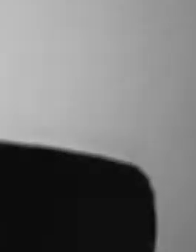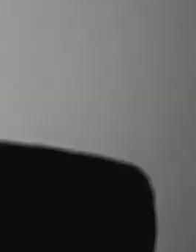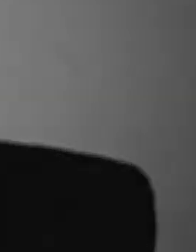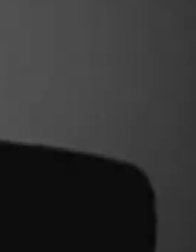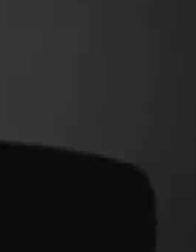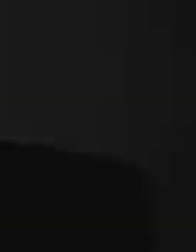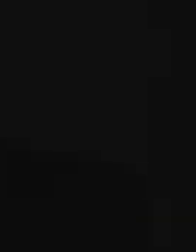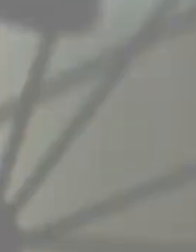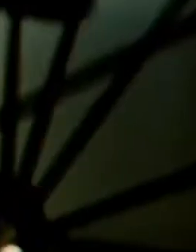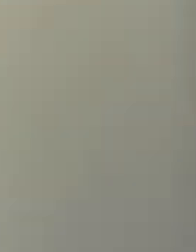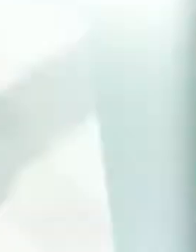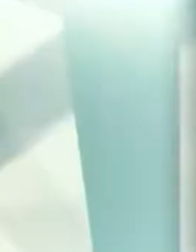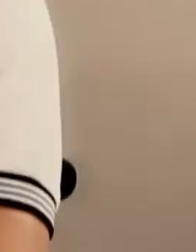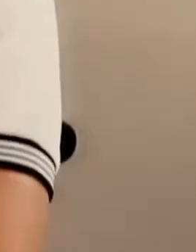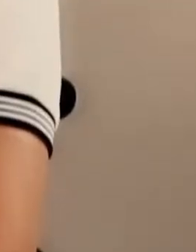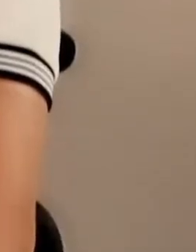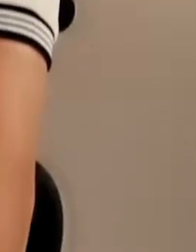ายมากค่ะ